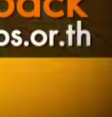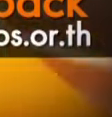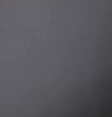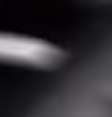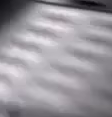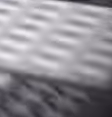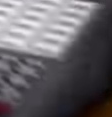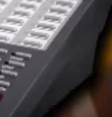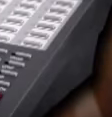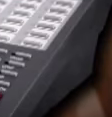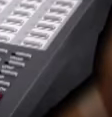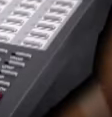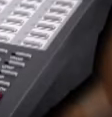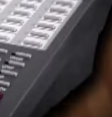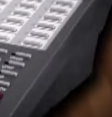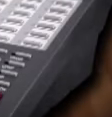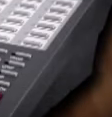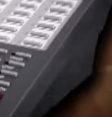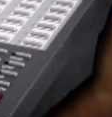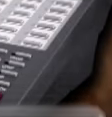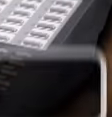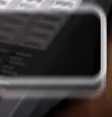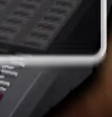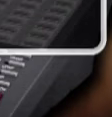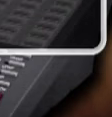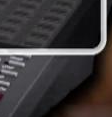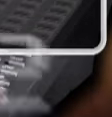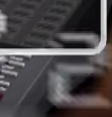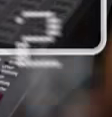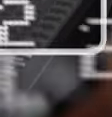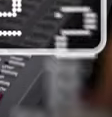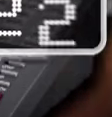feedback@thaipbs.or.th ทางโทรศัพท์หมายเลข